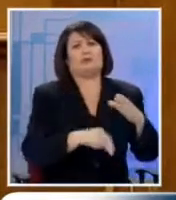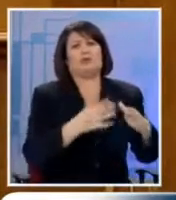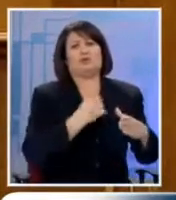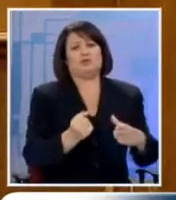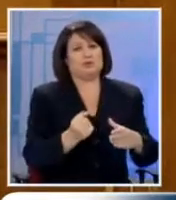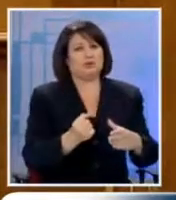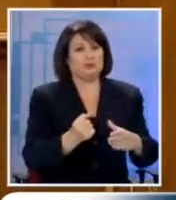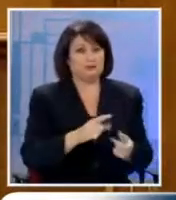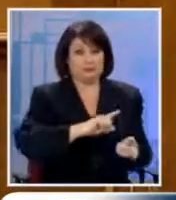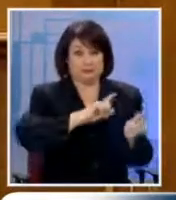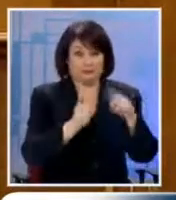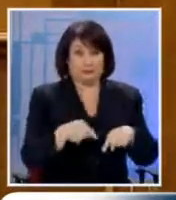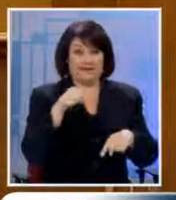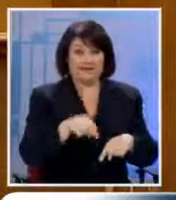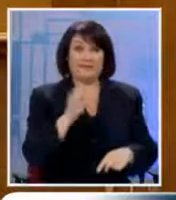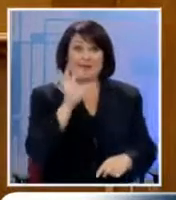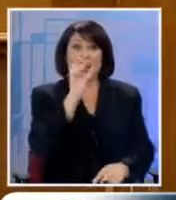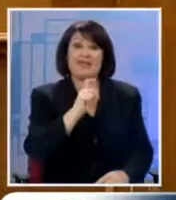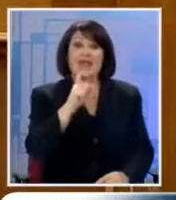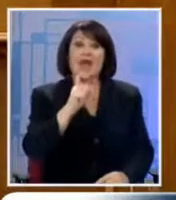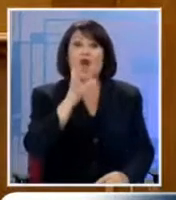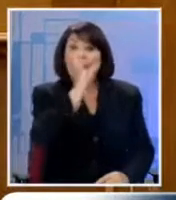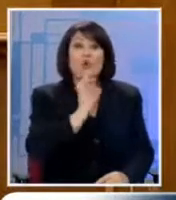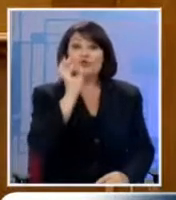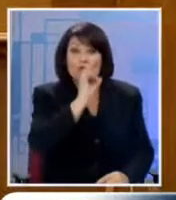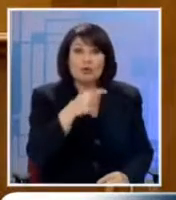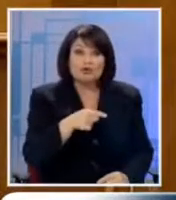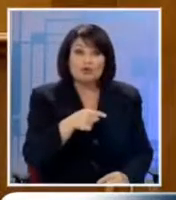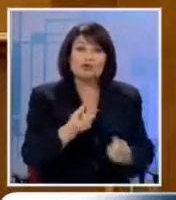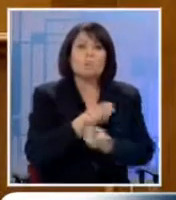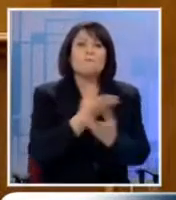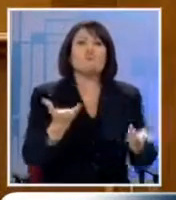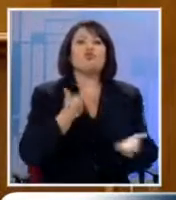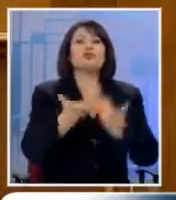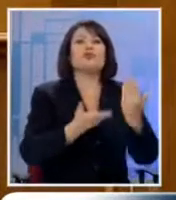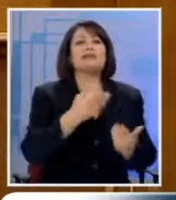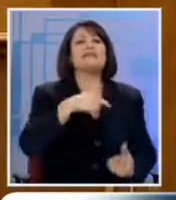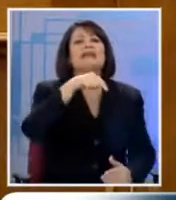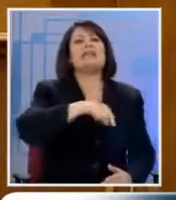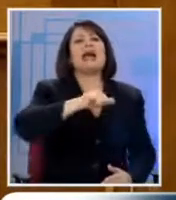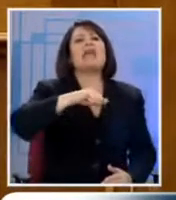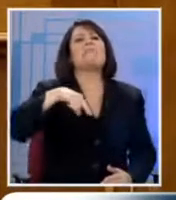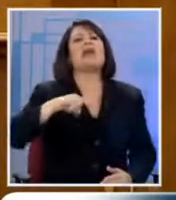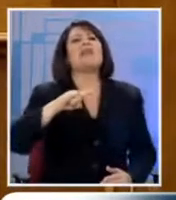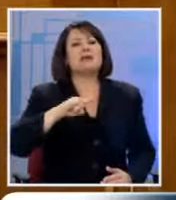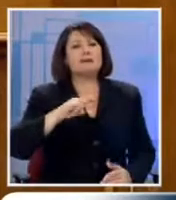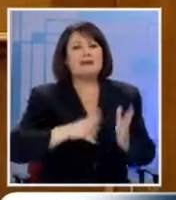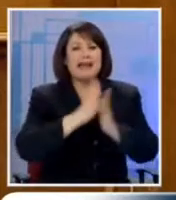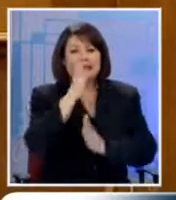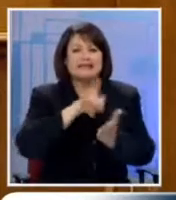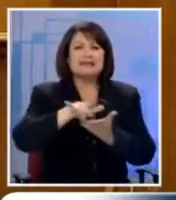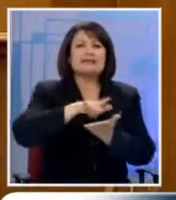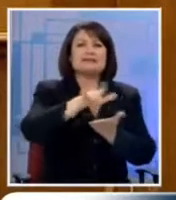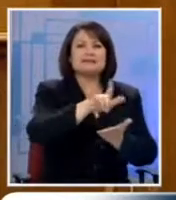Αντίθετα, σήμερα 10 Οκτωβρίου υποβάλλονται οι προσφορές στο ΤΑΙΠΕΔ για τα 14 περιφερειακά αεροδρόμια της